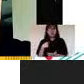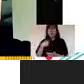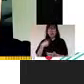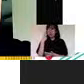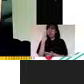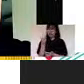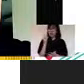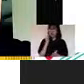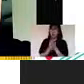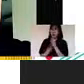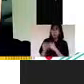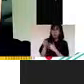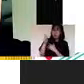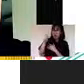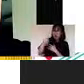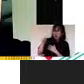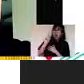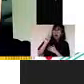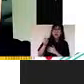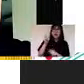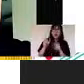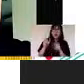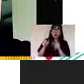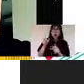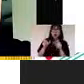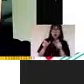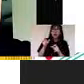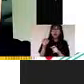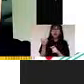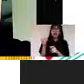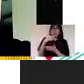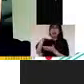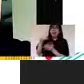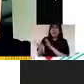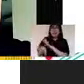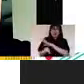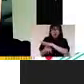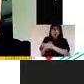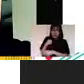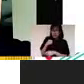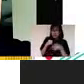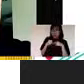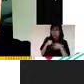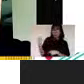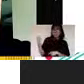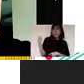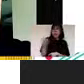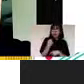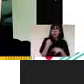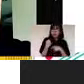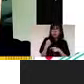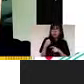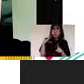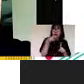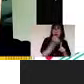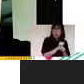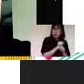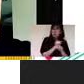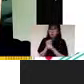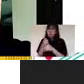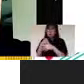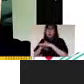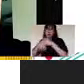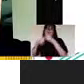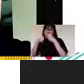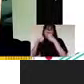ada pembobol data yang sampai masuk penjara. Nah, saya kira ini sekarang di mana pertumbuhan digital ekonomi kita bergerak